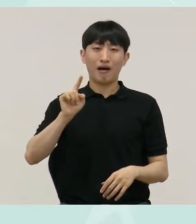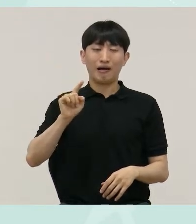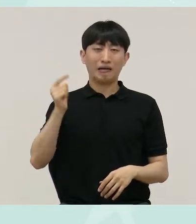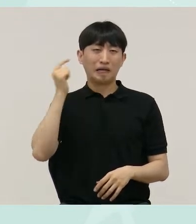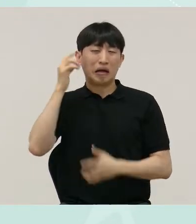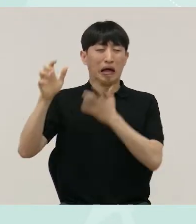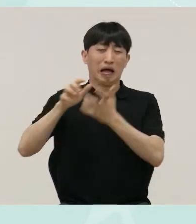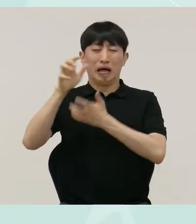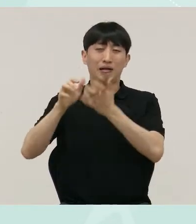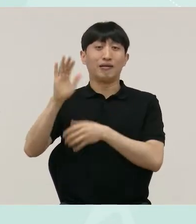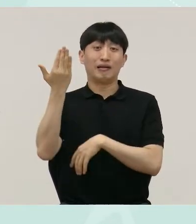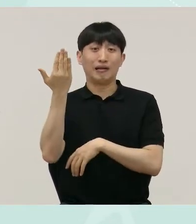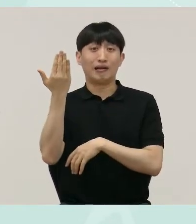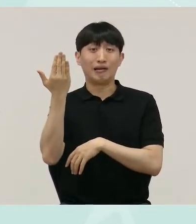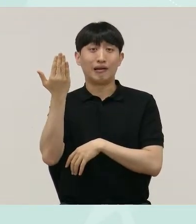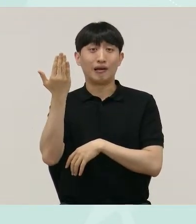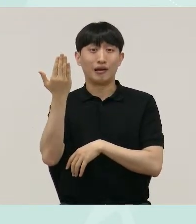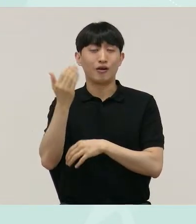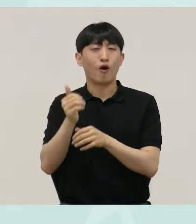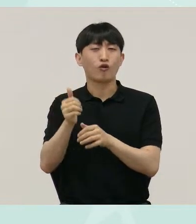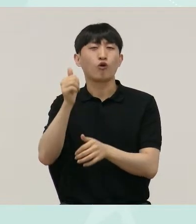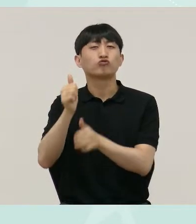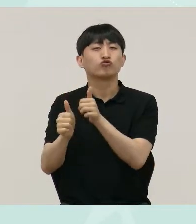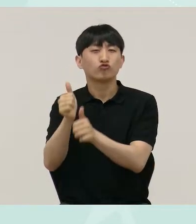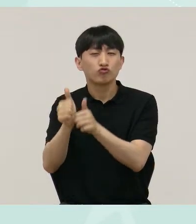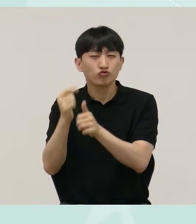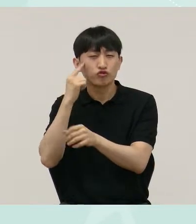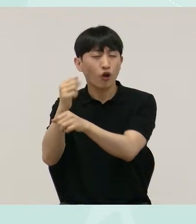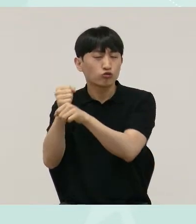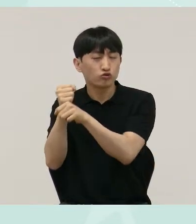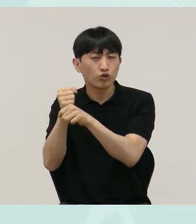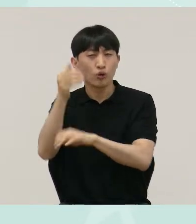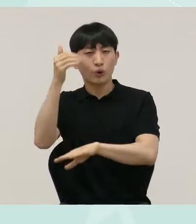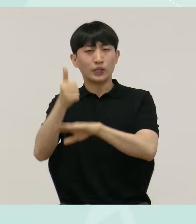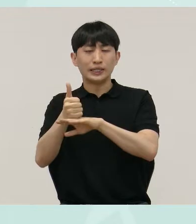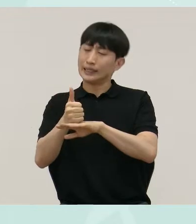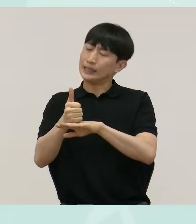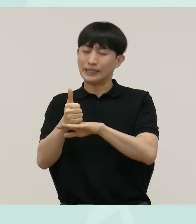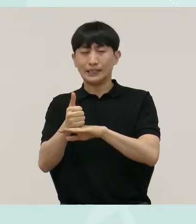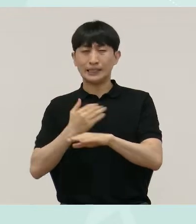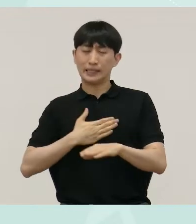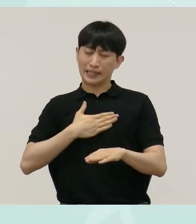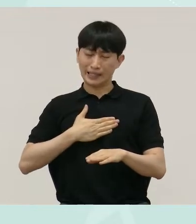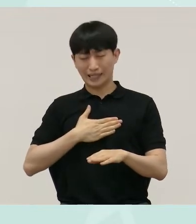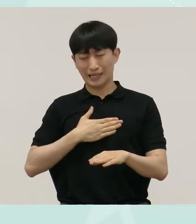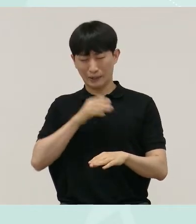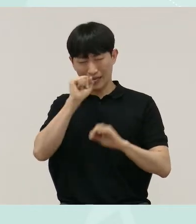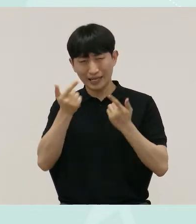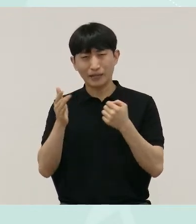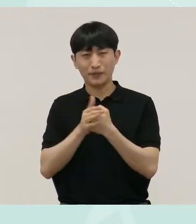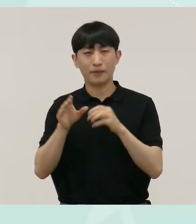소음이 뇌에 들렸다. 그래서 유쾌하지 못해서 실험을 중단했다라고 기술한 것이 첫 효심.